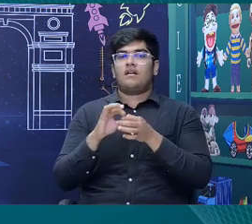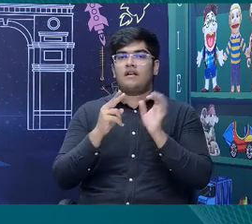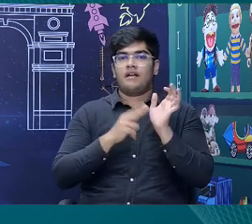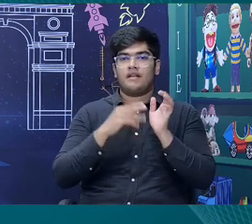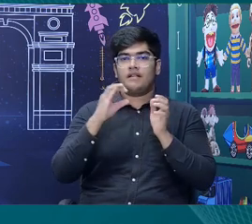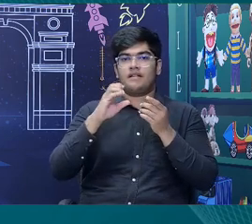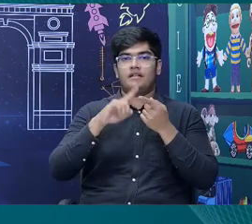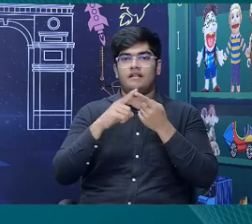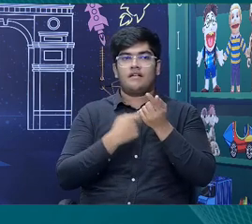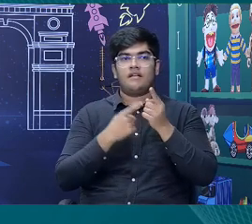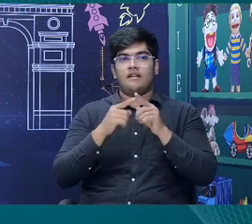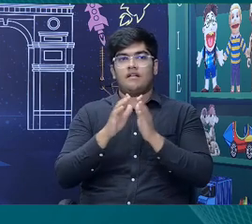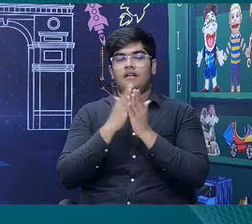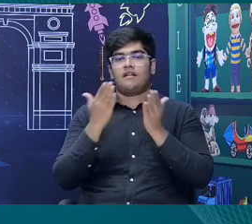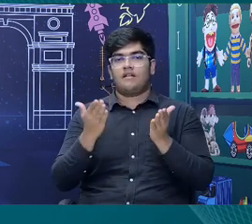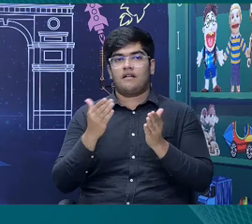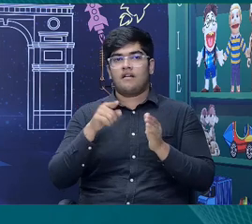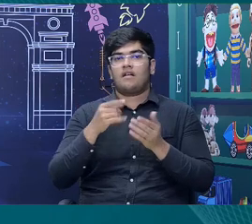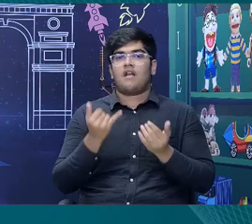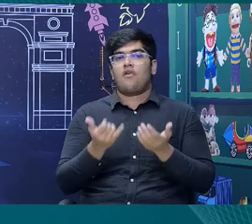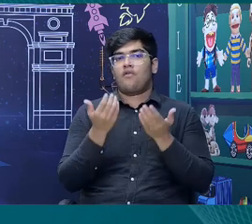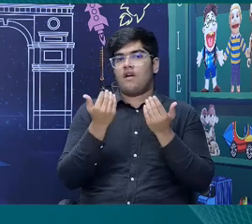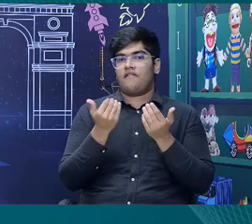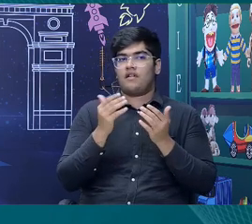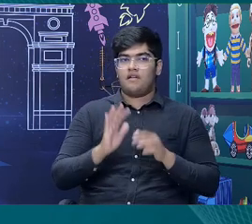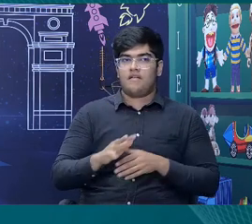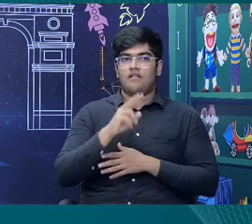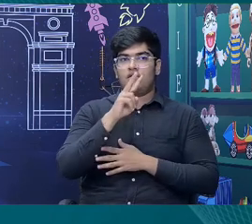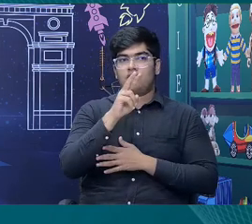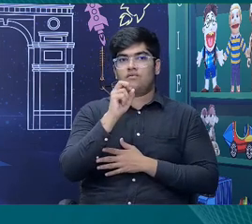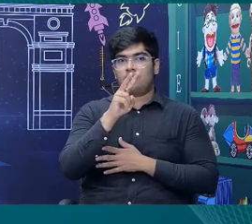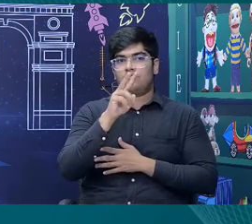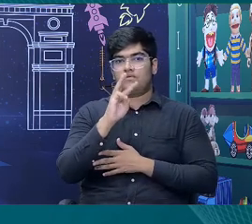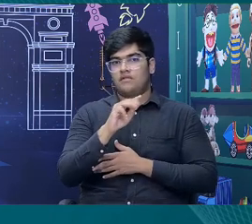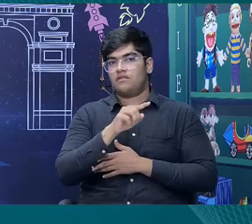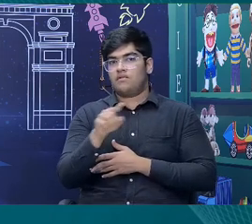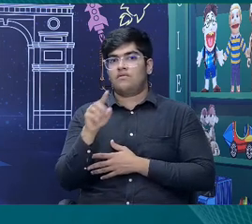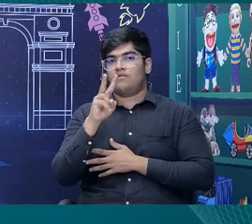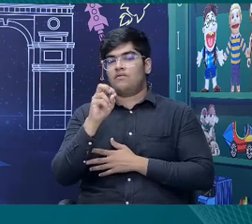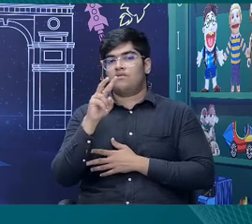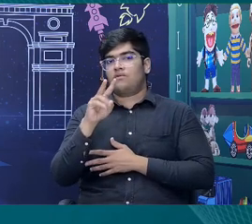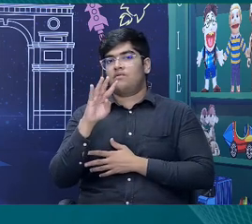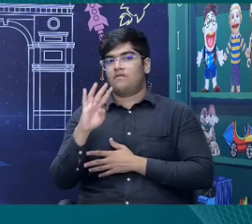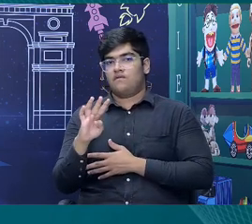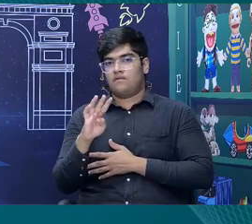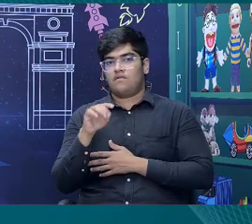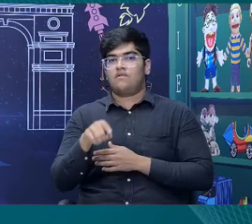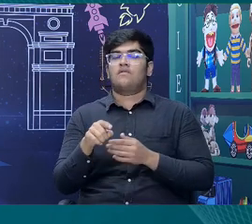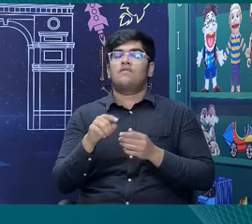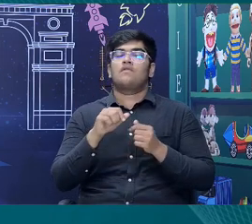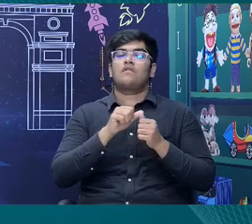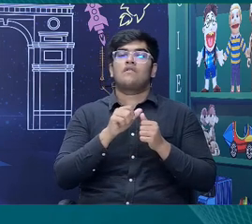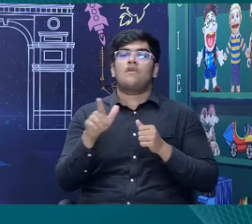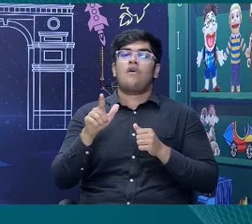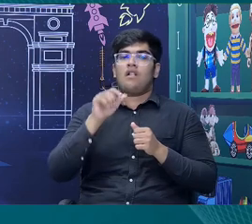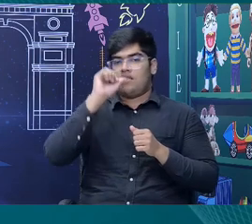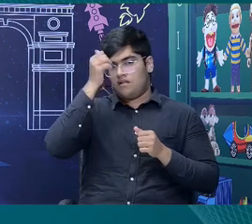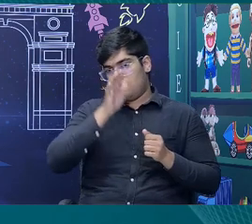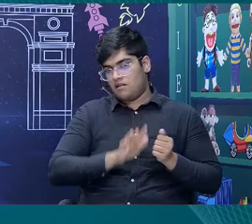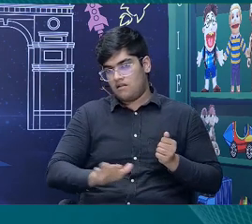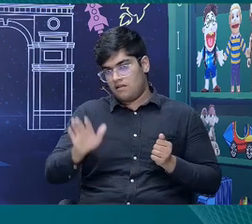टेक्स्ट बुक्स एनसीईआरटी टेक्स्ट बुक्स फॉर द सेशन 2023 एंड 24 आर अवेलेबल थ्रू आउट द